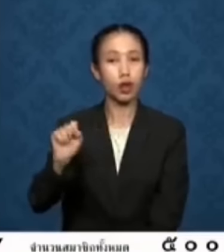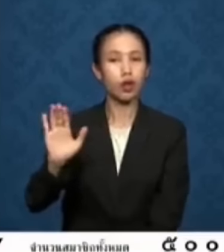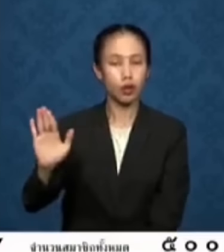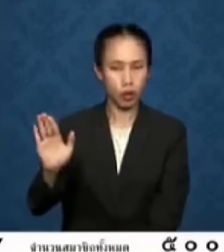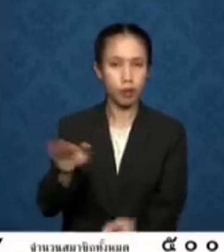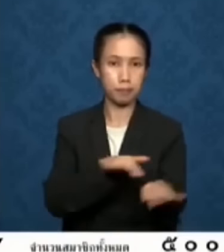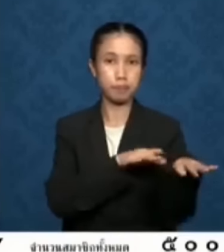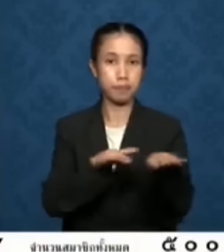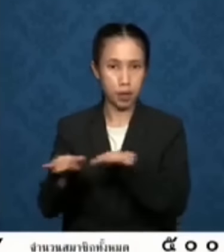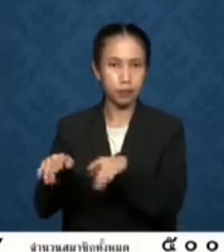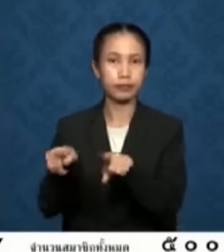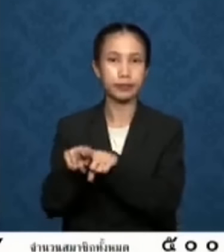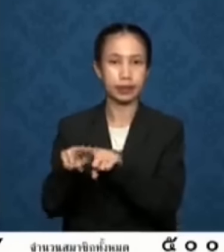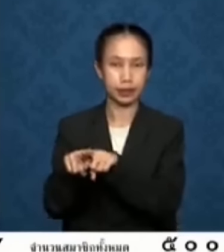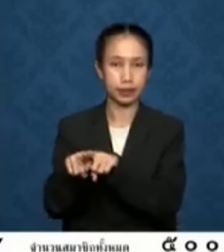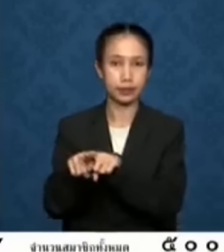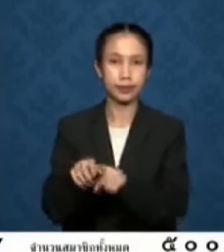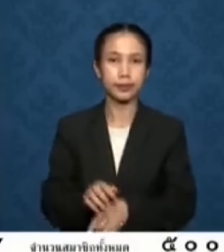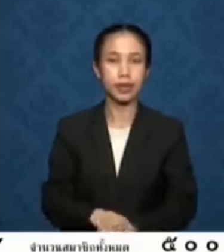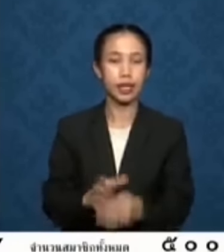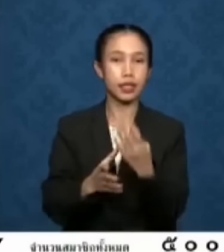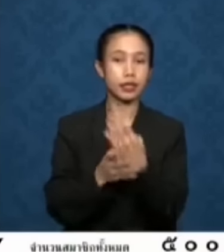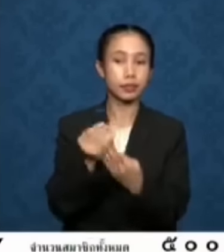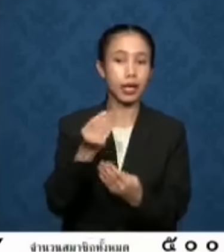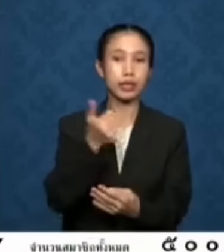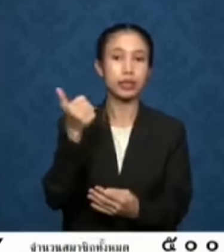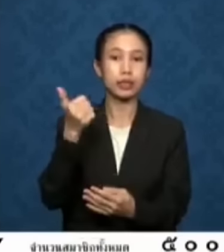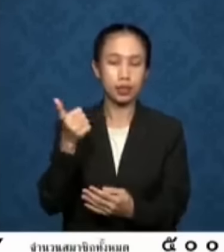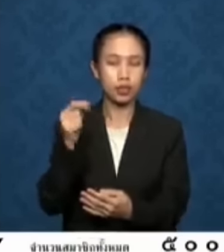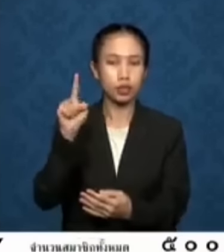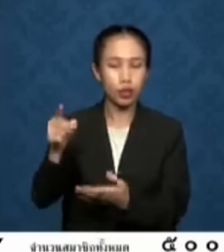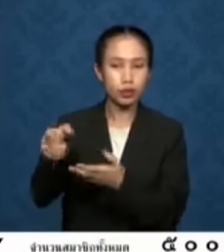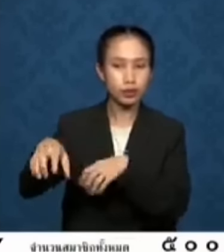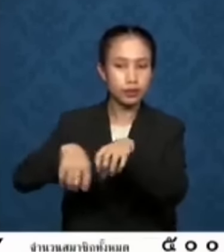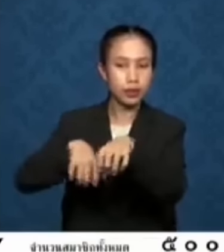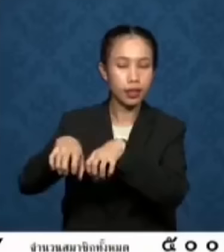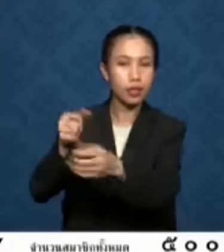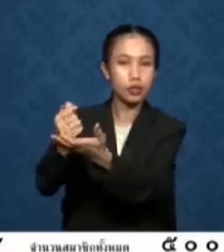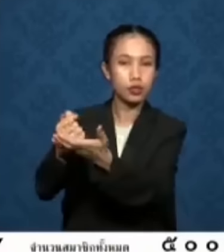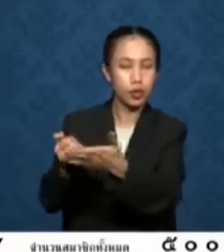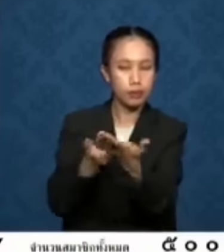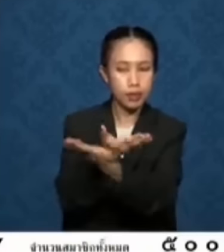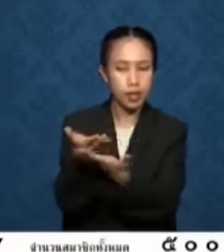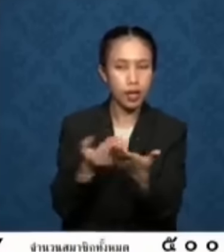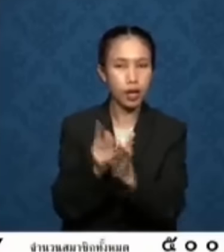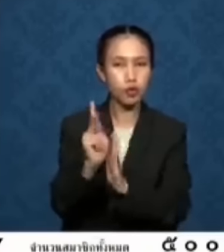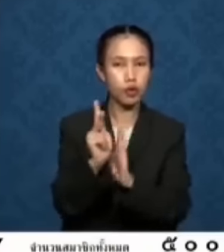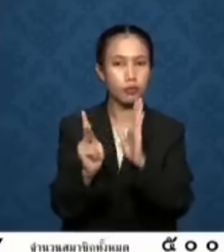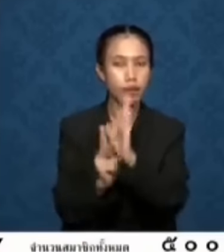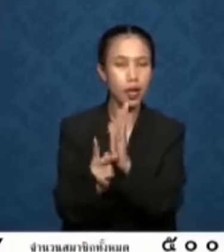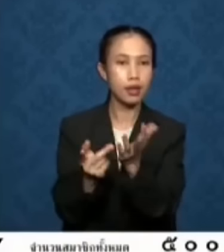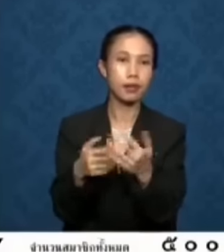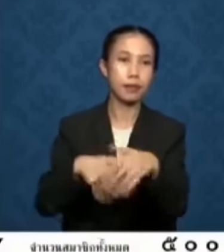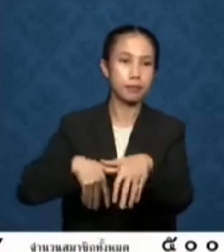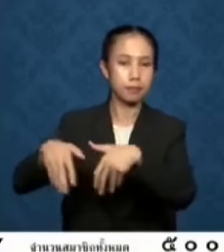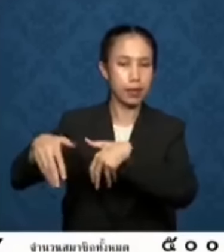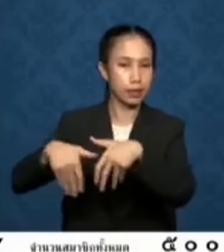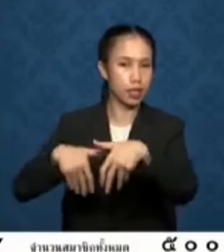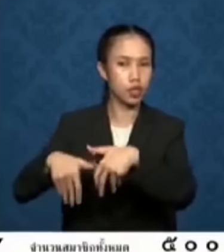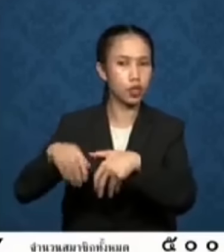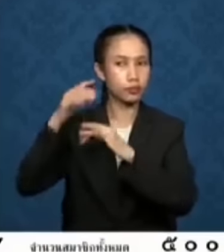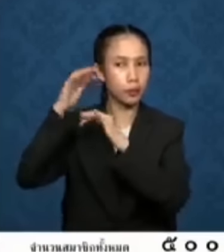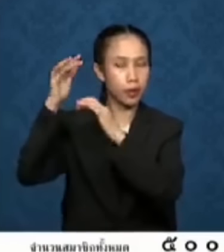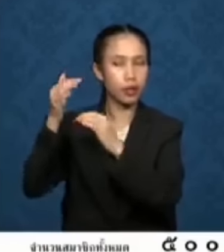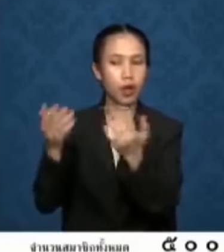รก็พร้อมนะครับแล้วสัปดาห์ที่เหลืออยู่ก็ช่วยกันบริหารจัดการว่าเอากฎหมายที่พี่น้องประชาชนฝากความหวังเนี่ยม